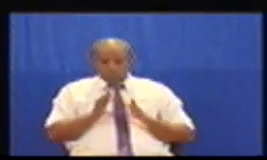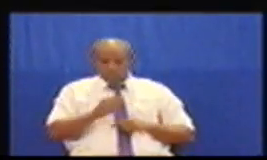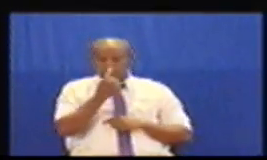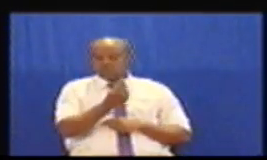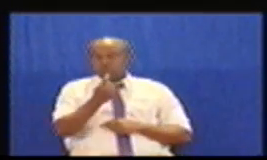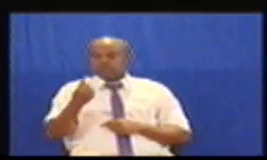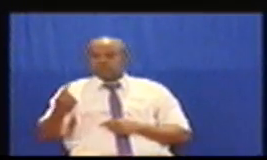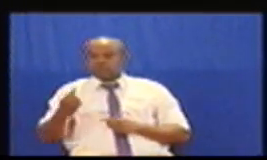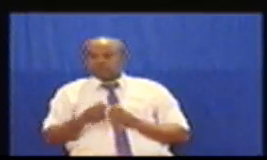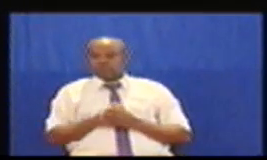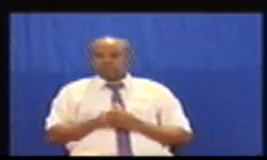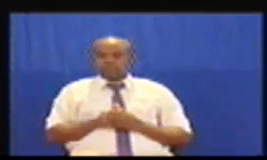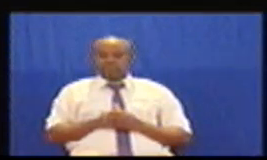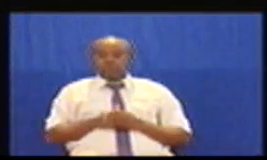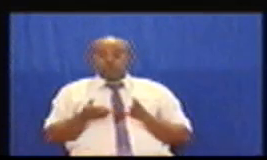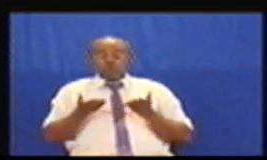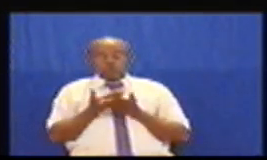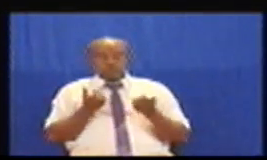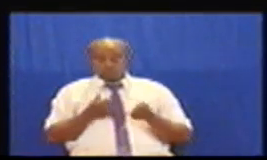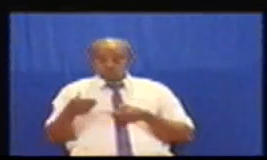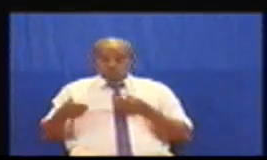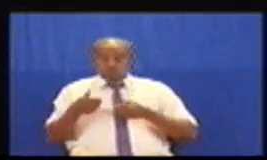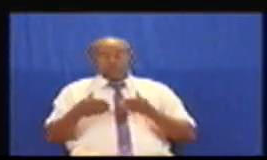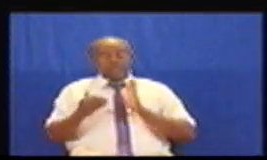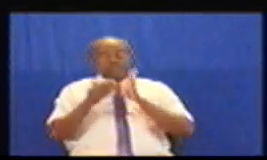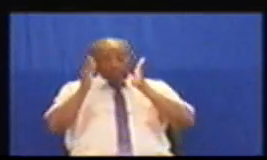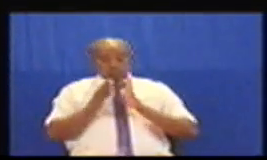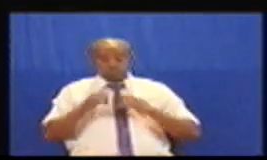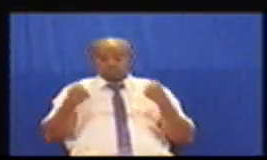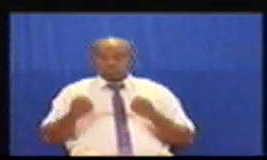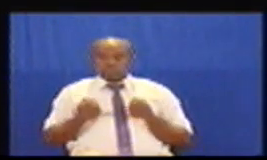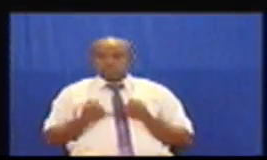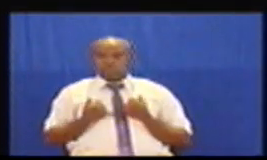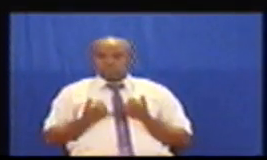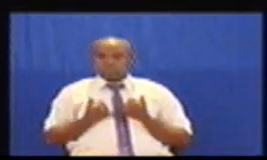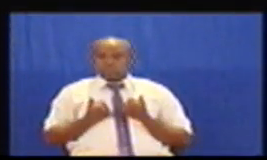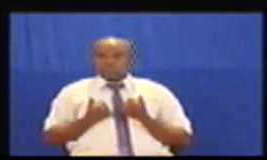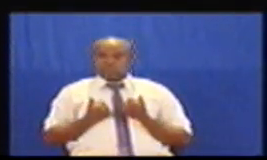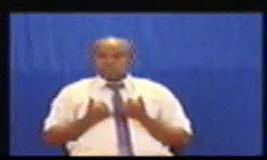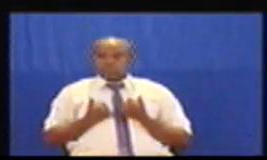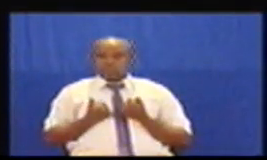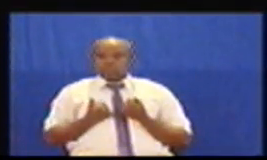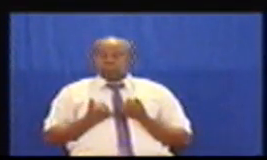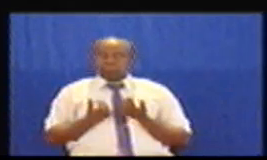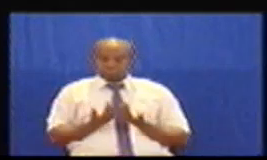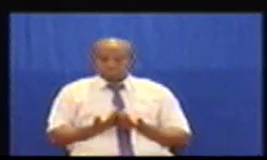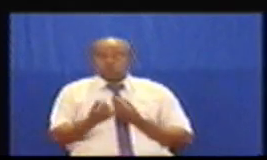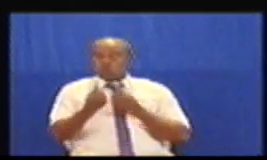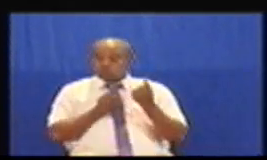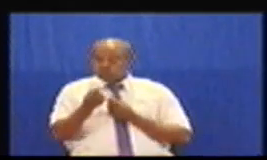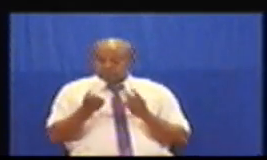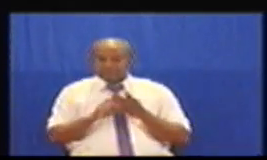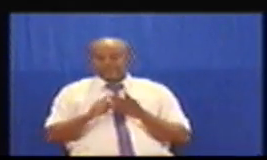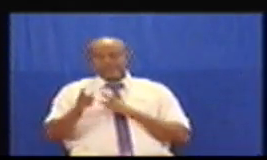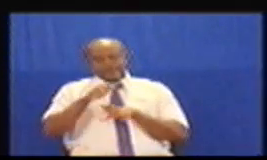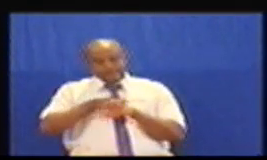sababu mwanasheria mkuu amejitahidi sana kuzungumza na kueleza yale ambayo